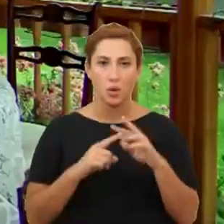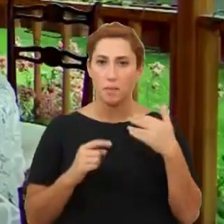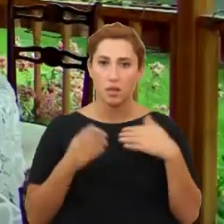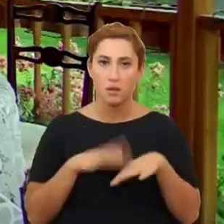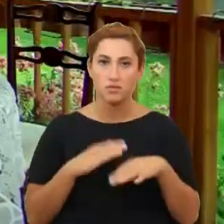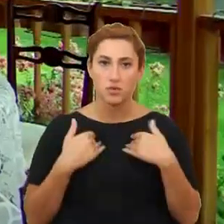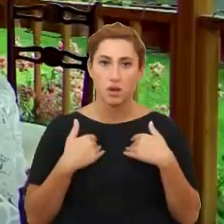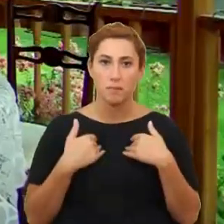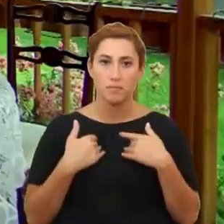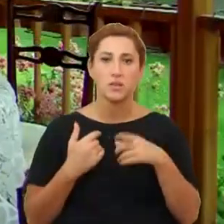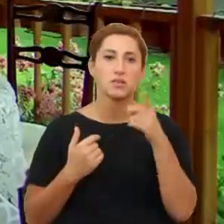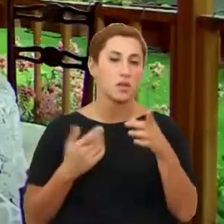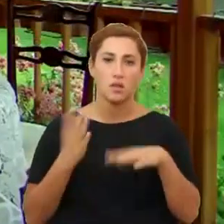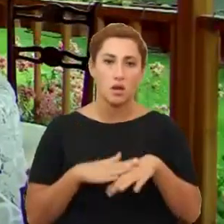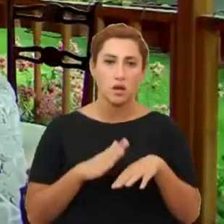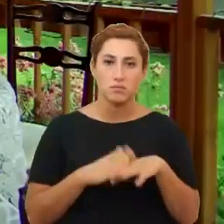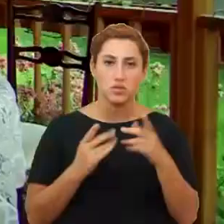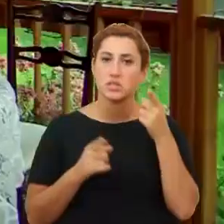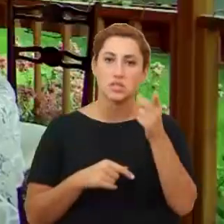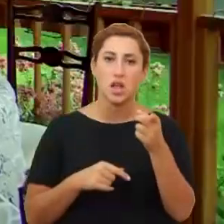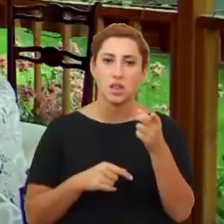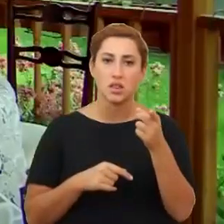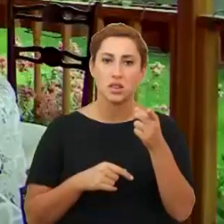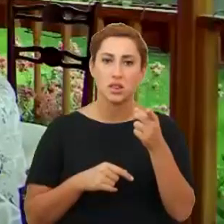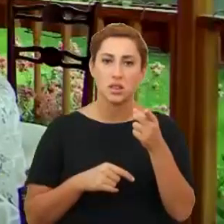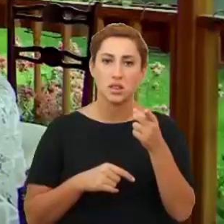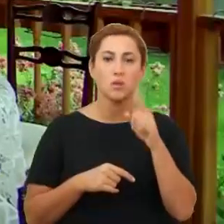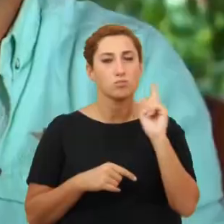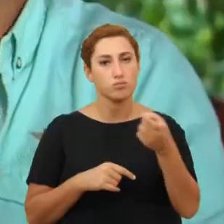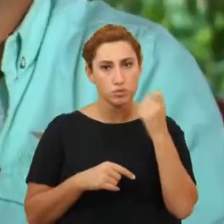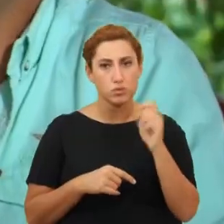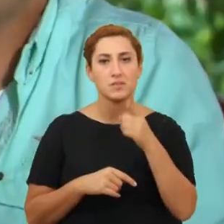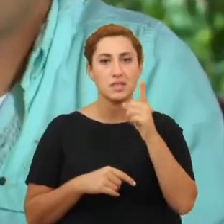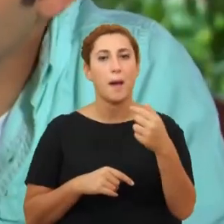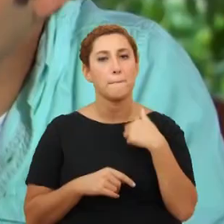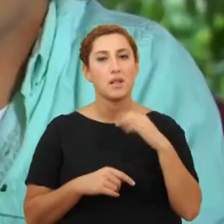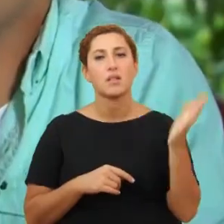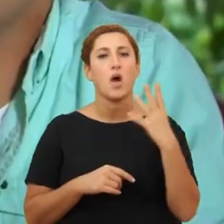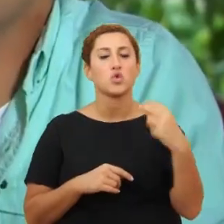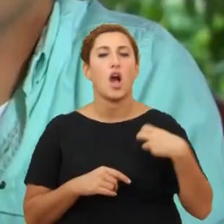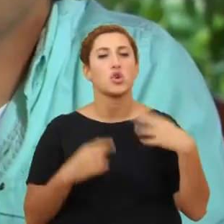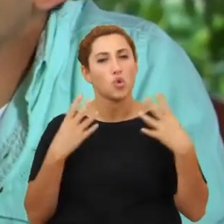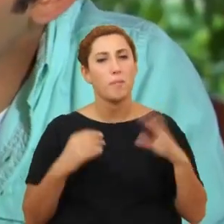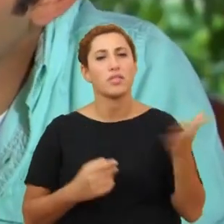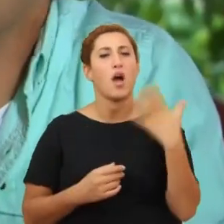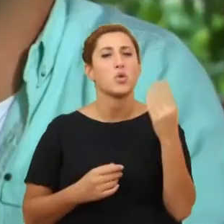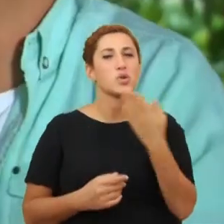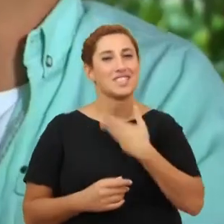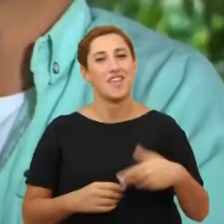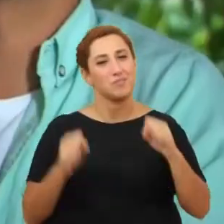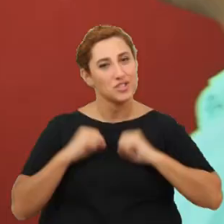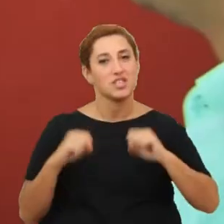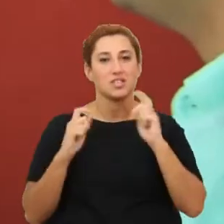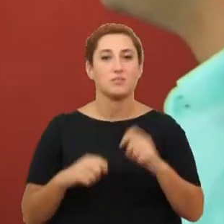ben ne yapacağım? Sen mi ne yapacaksın? Sen... Bak buldum. Sen bana daha çok aşık olmaya, daha çok sevmeye